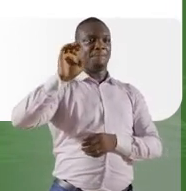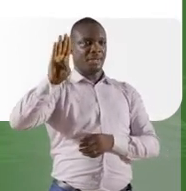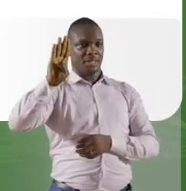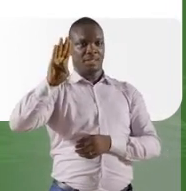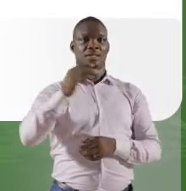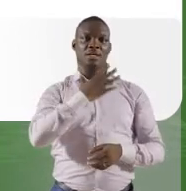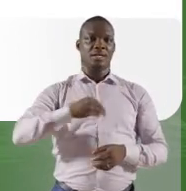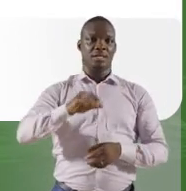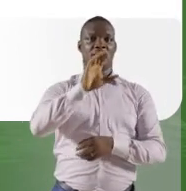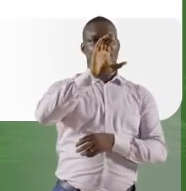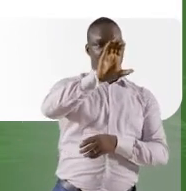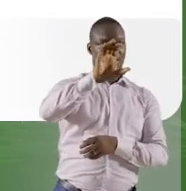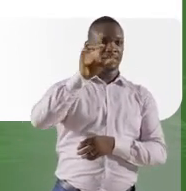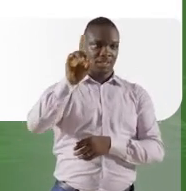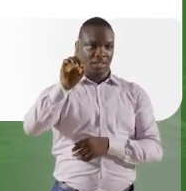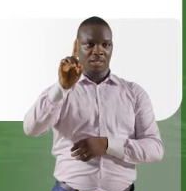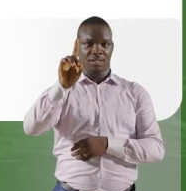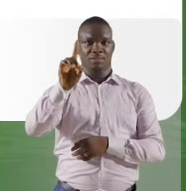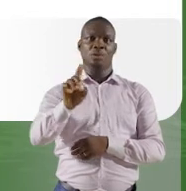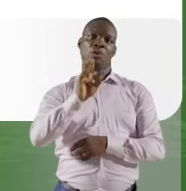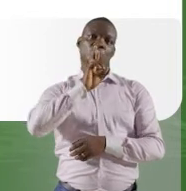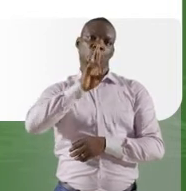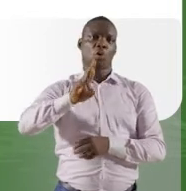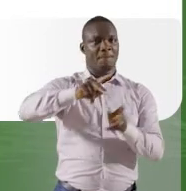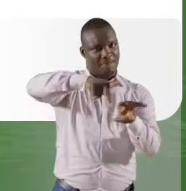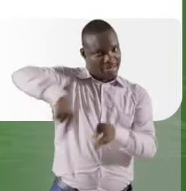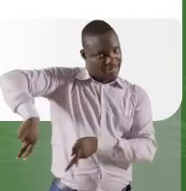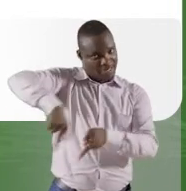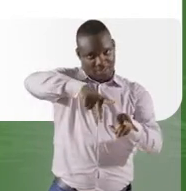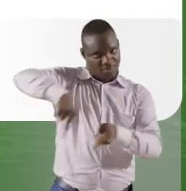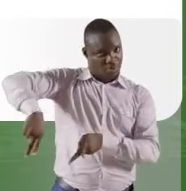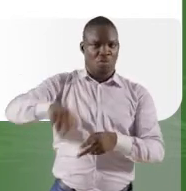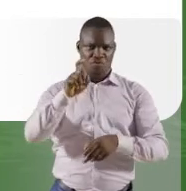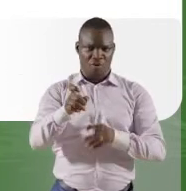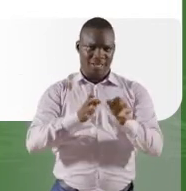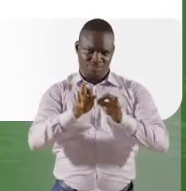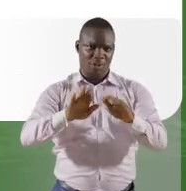AB et CD sont parallèles.